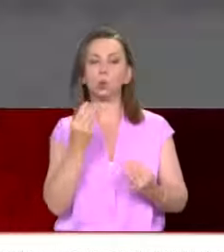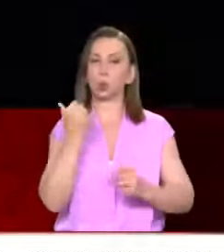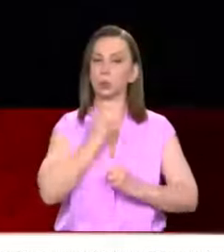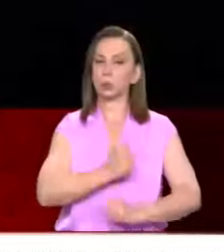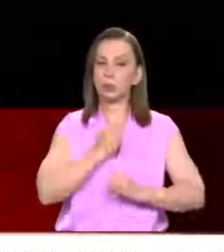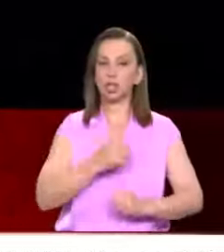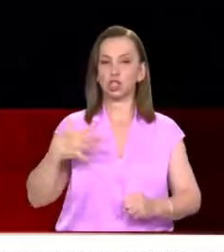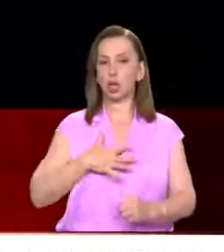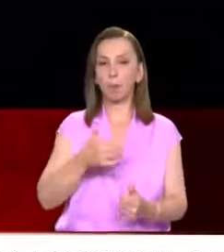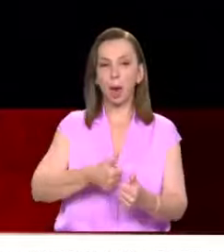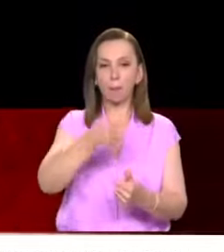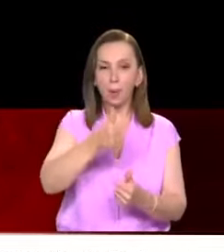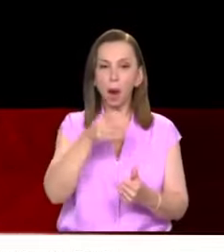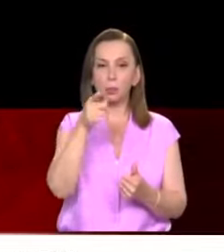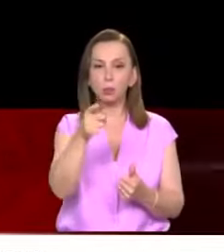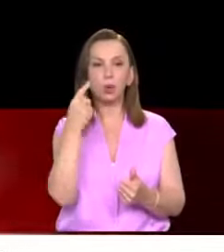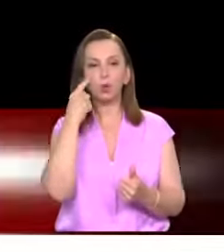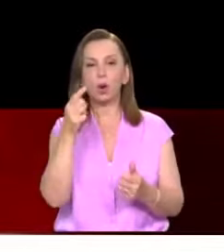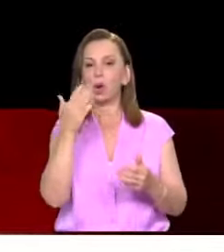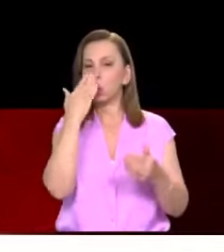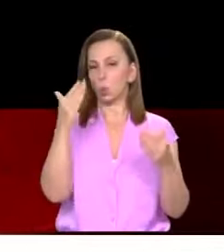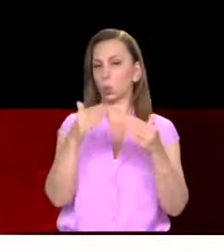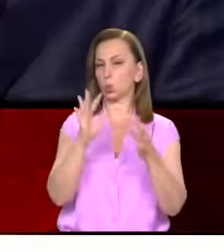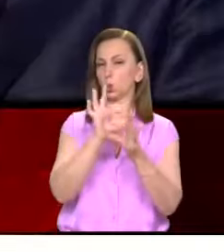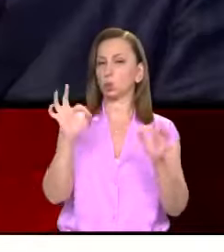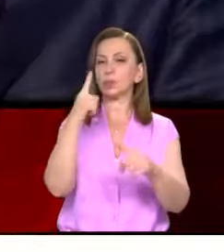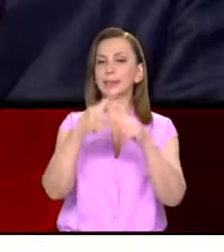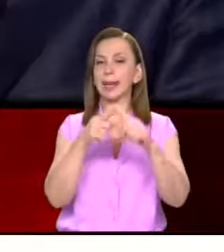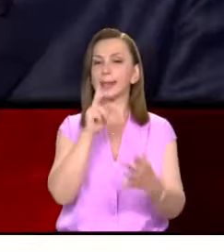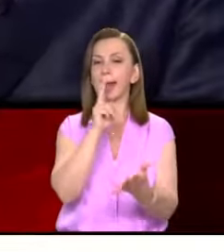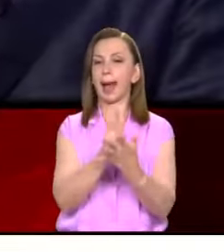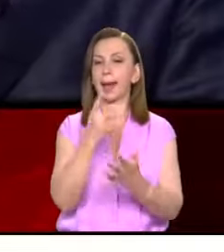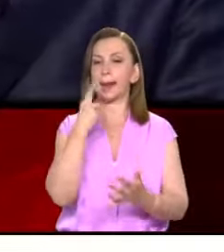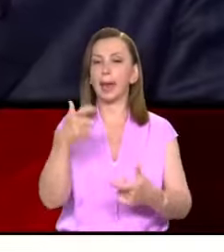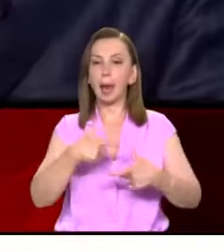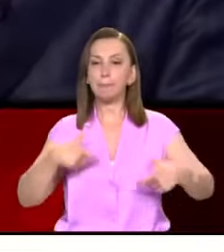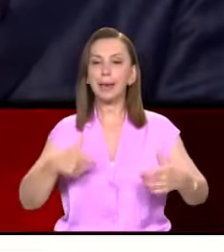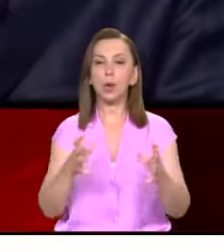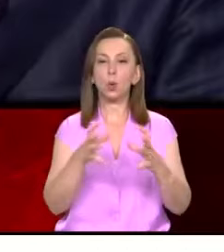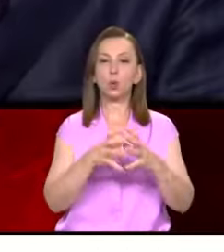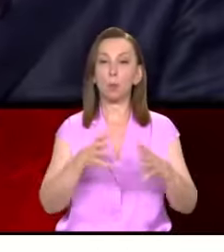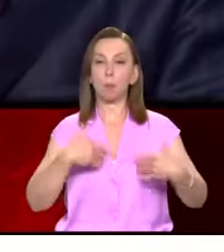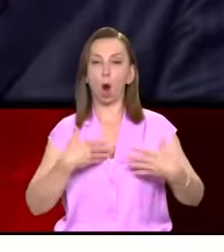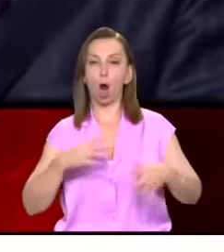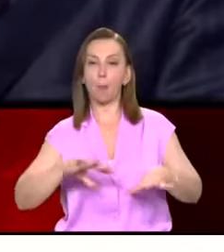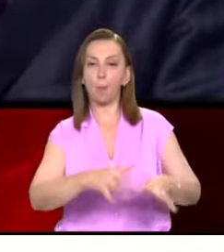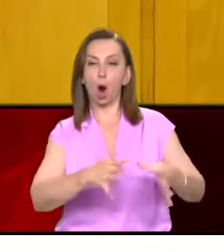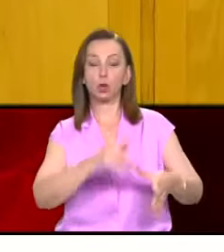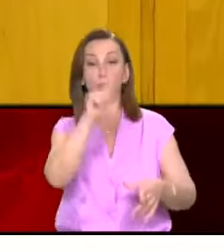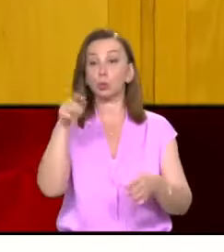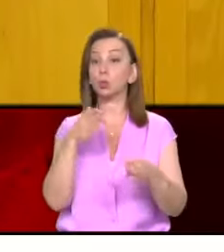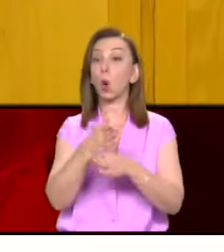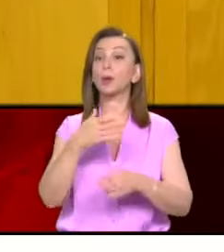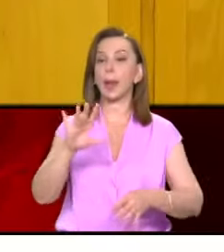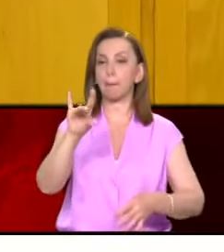geldi. CHP lideri de hakkaniyetle bağdaşmayan siyasi bir karar dedi. Milli takımın moralinin bozulmaya çalışmasını doğru bulmuyoruz.